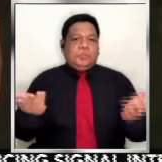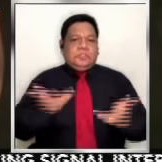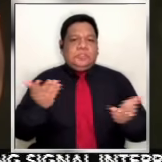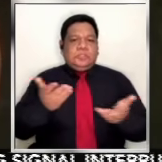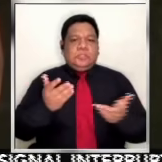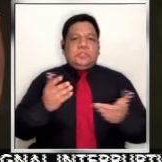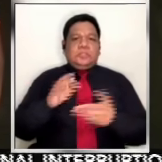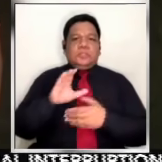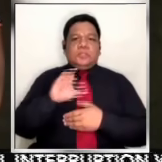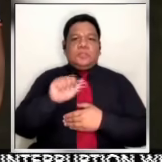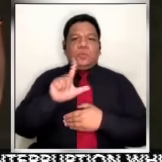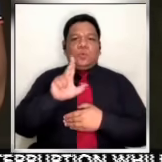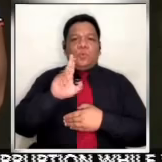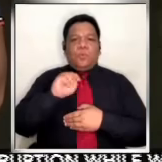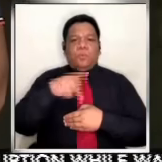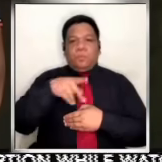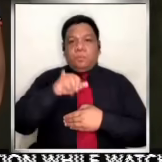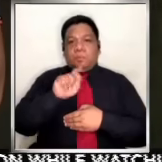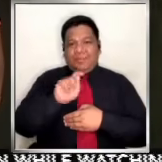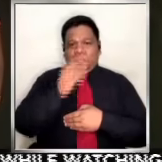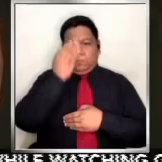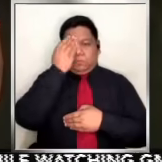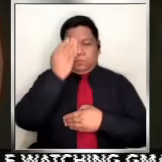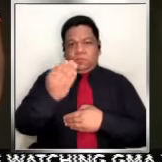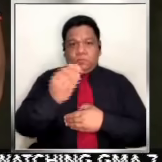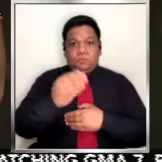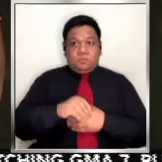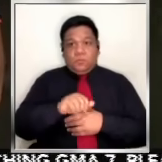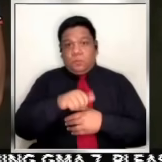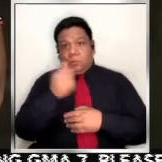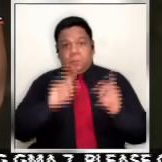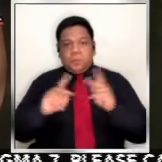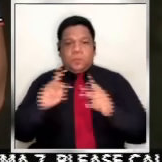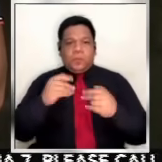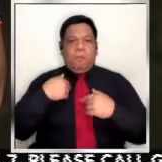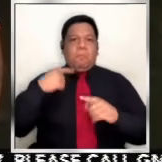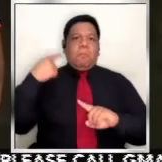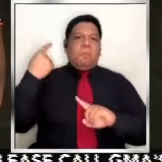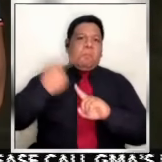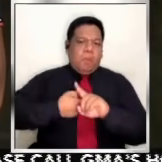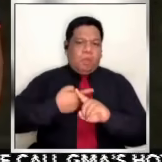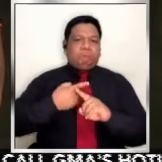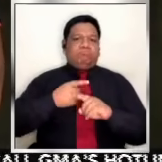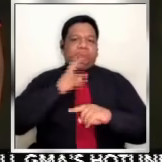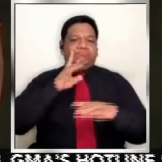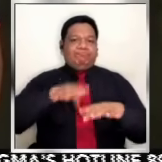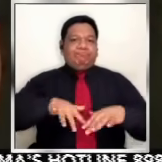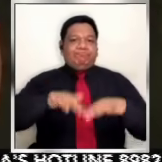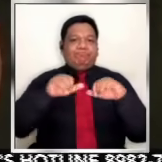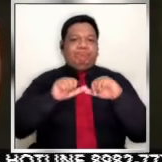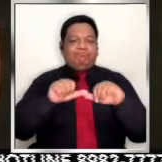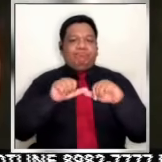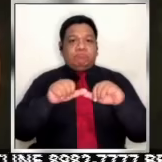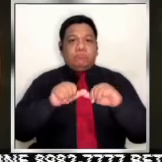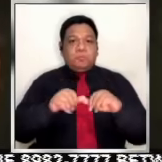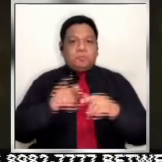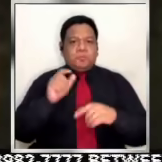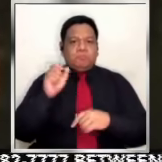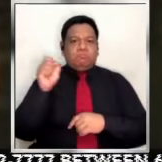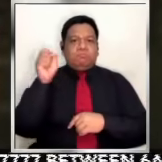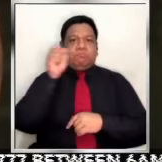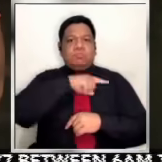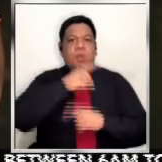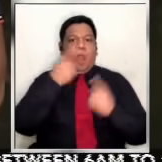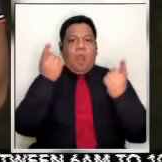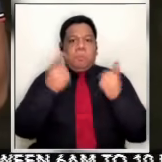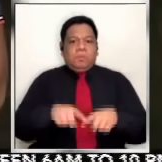Bulacan. Ang ibang lugar dito, buwan na yung itinatagal ng baha. Pero nabigla pa rin daw ang karamihan nang rumagasan na rito ang bahang dala